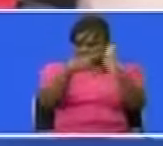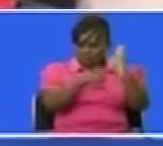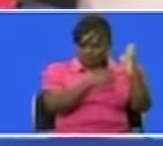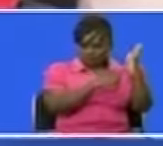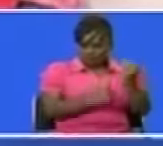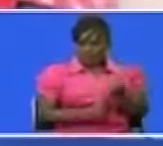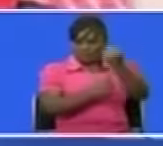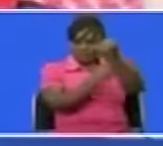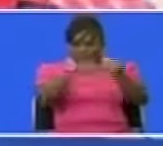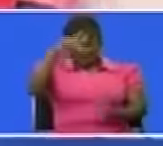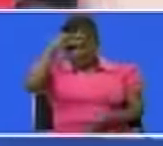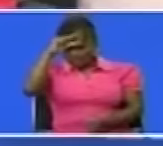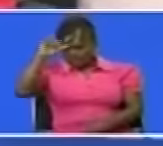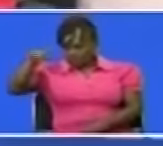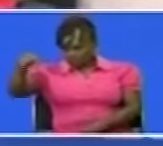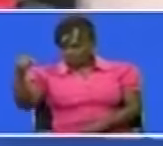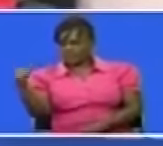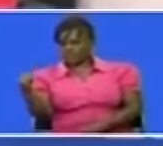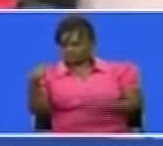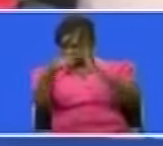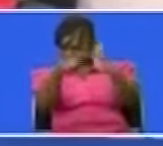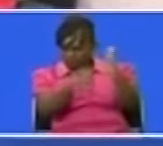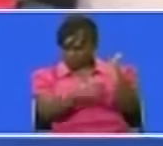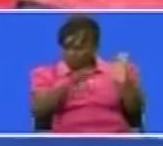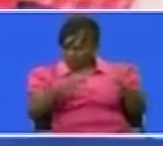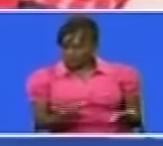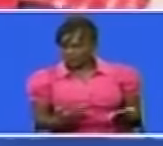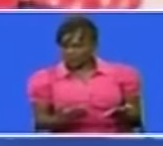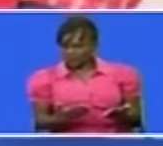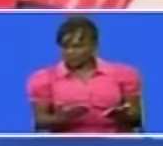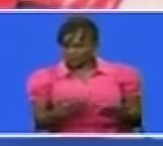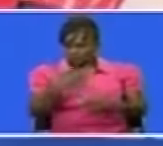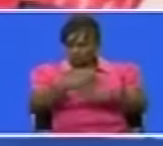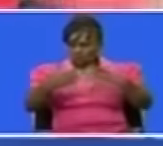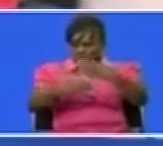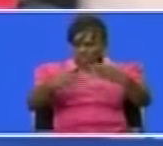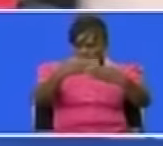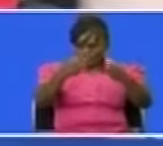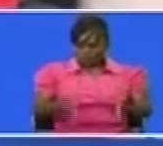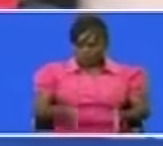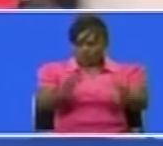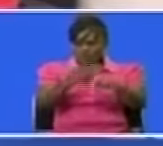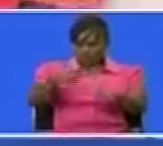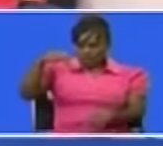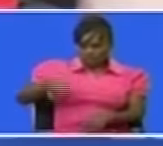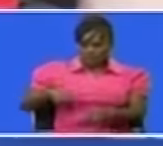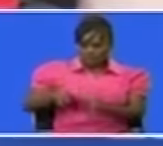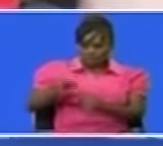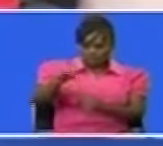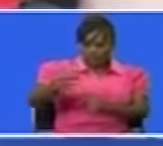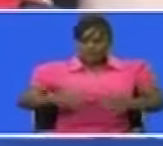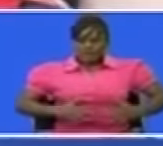kusaidia serikali ya Jubilee itakuwa ni kutengeneza barabara hii kutoka hapa kuelekea mpaka